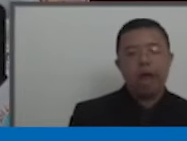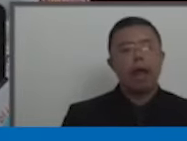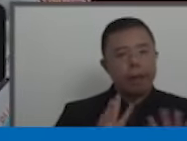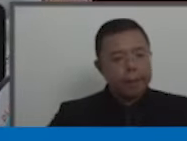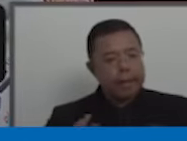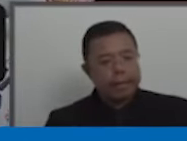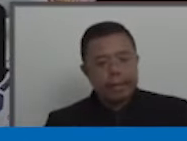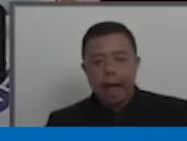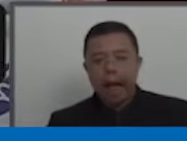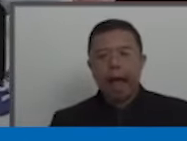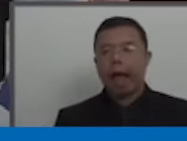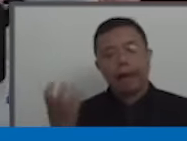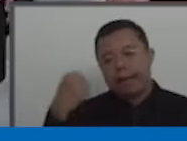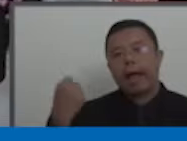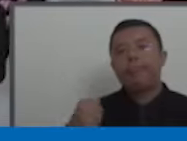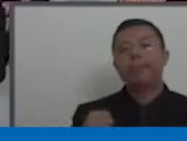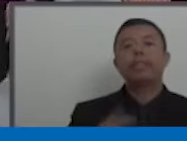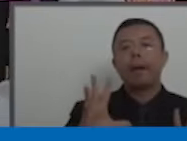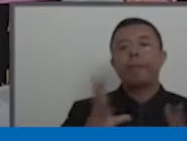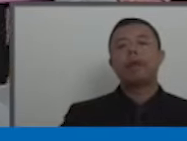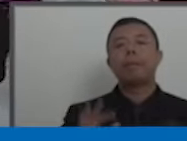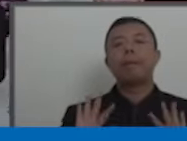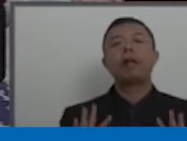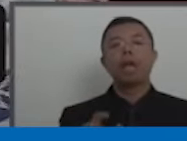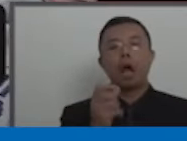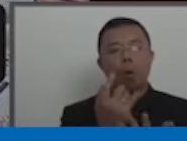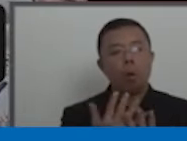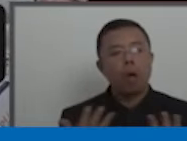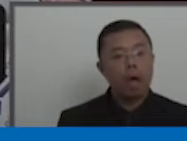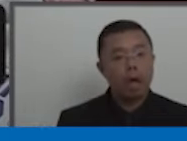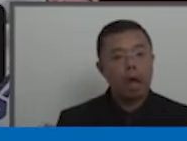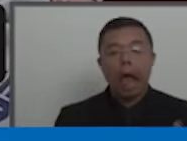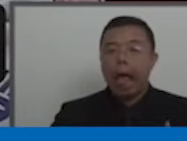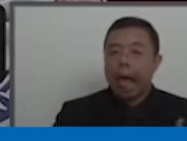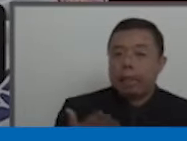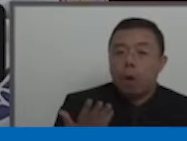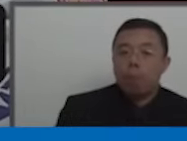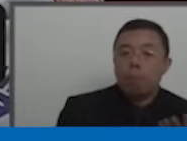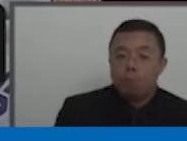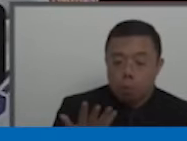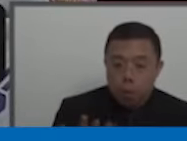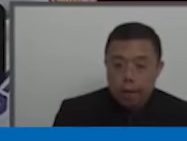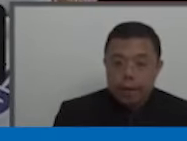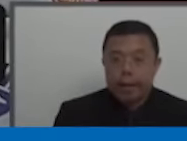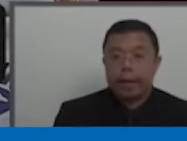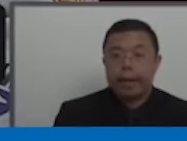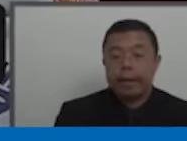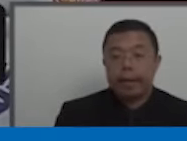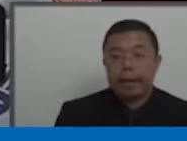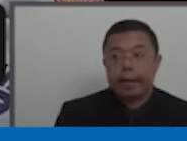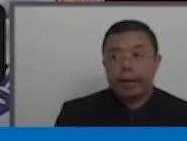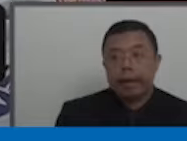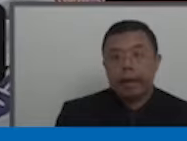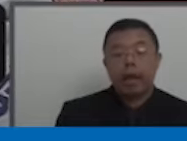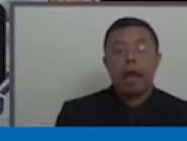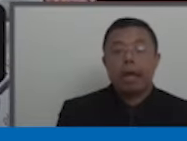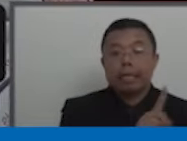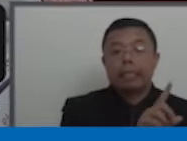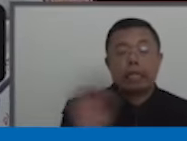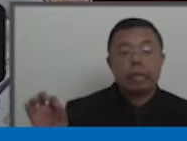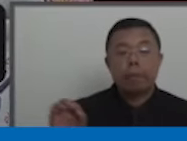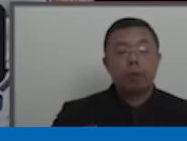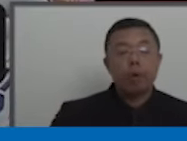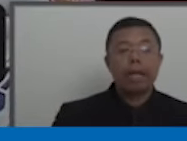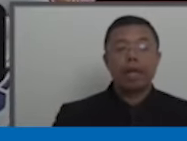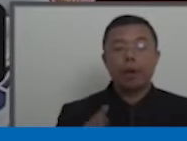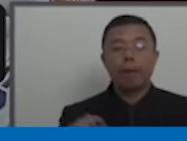tidak bisa menjangkau lebih banyak orang atau barangkali Bagaimana 1000 kehidupan pertama